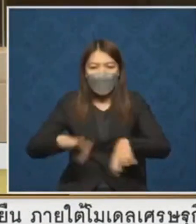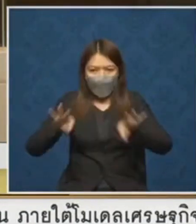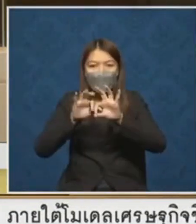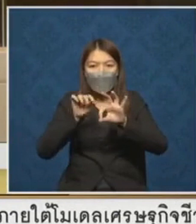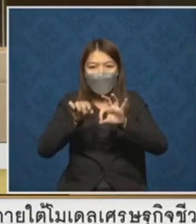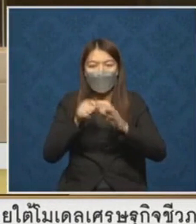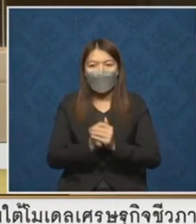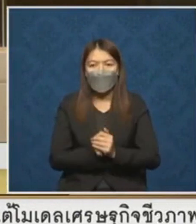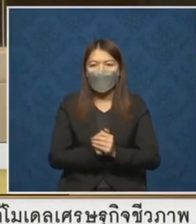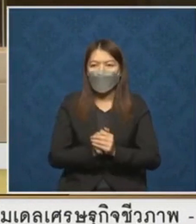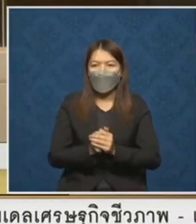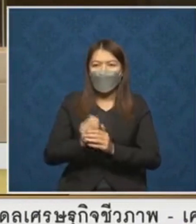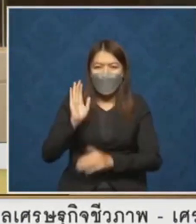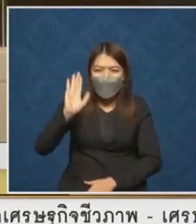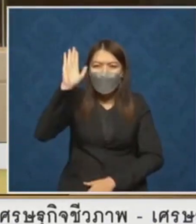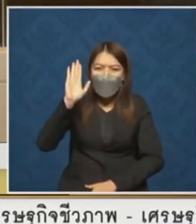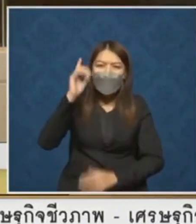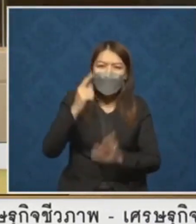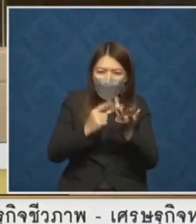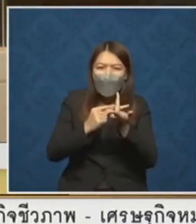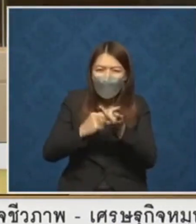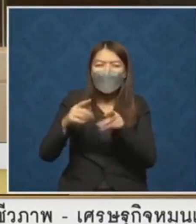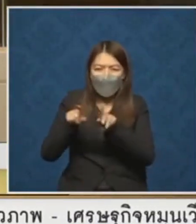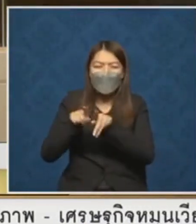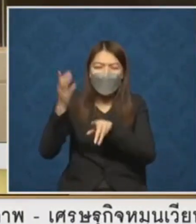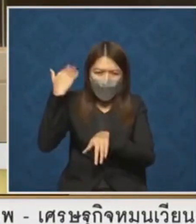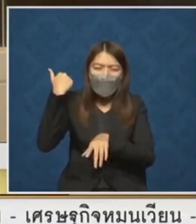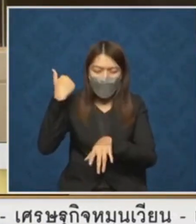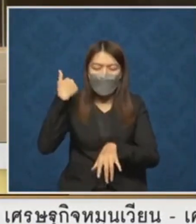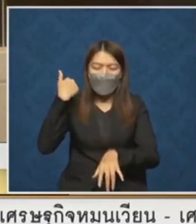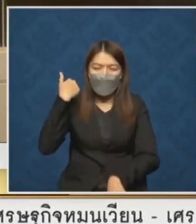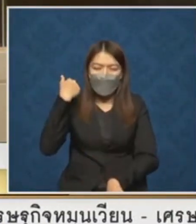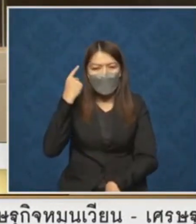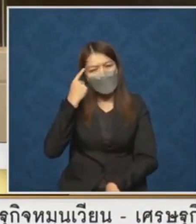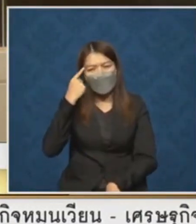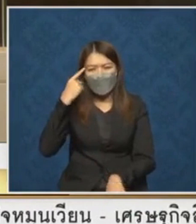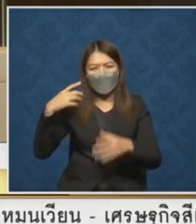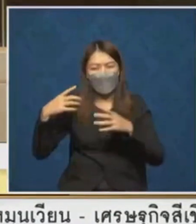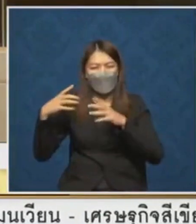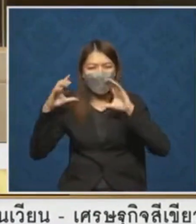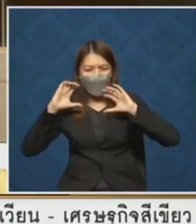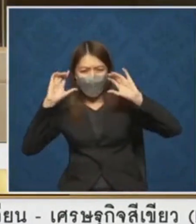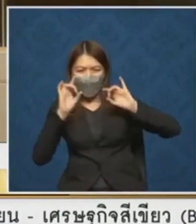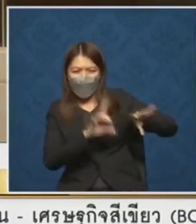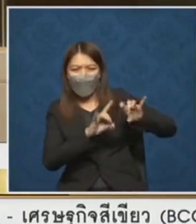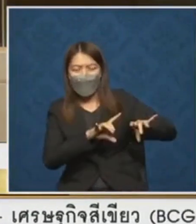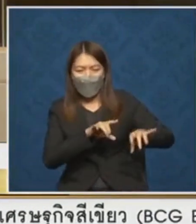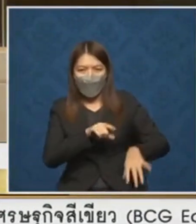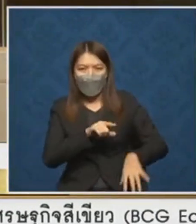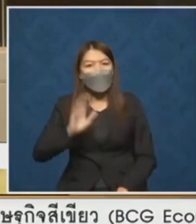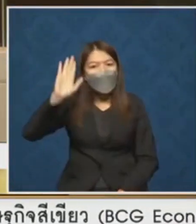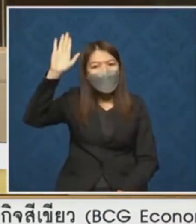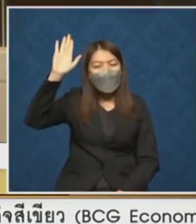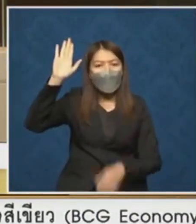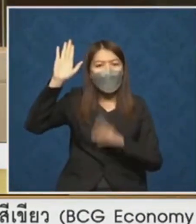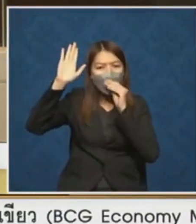าร่มครงท 17 ใครบ้างไม่ครบณก็เพื่อไยเข้าประชุม 131 แสดงตน 5 คนรวไปถพิเชษเช้เมอง